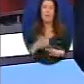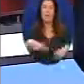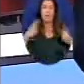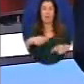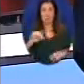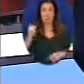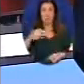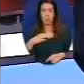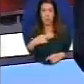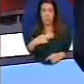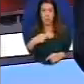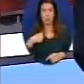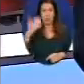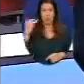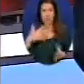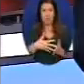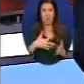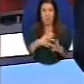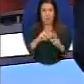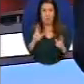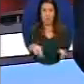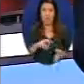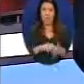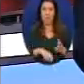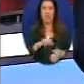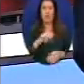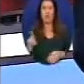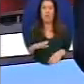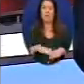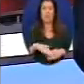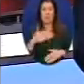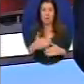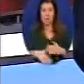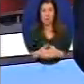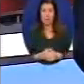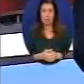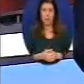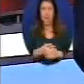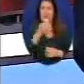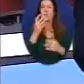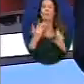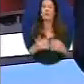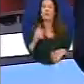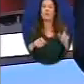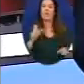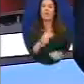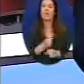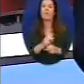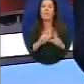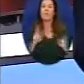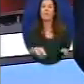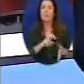מימי הראשונים כחוקר ברשות המיסים, על תפקיד האחרון. אז הם לא ידעו כמה אנשים עובדים ברשות המיסים? היום